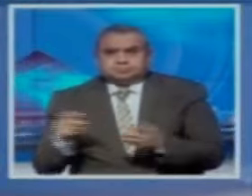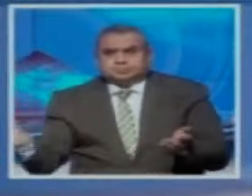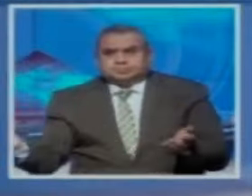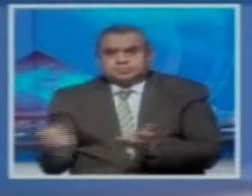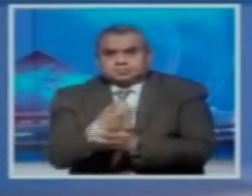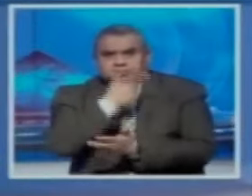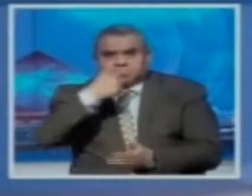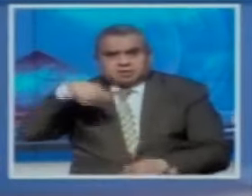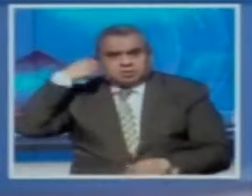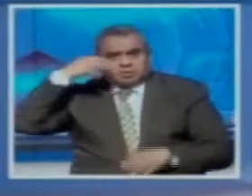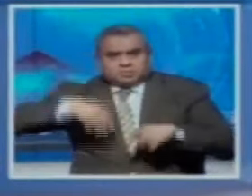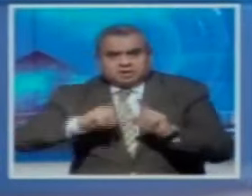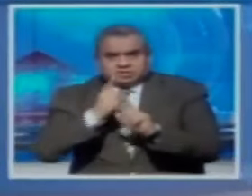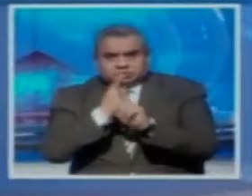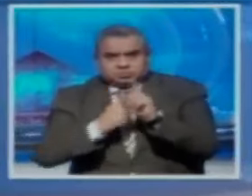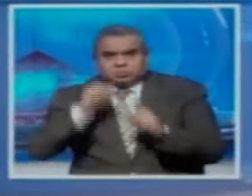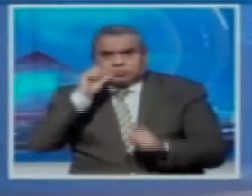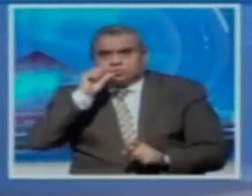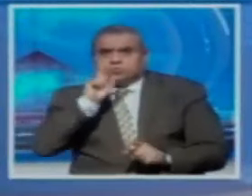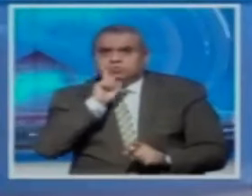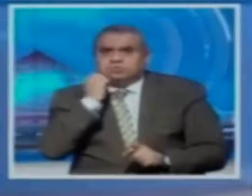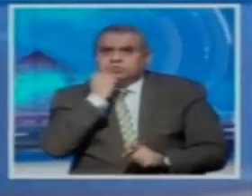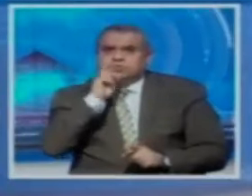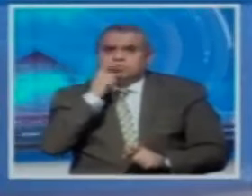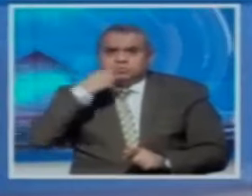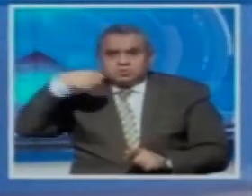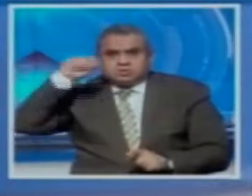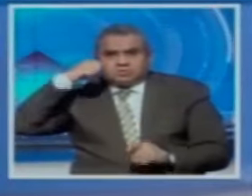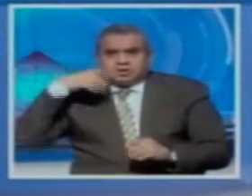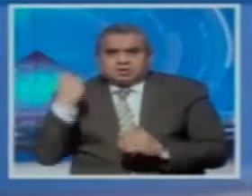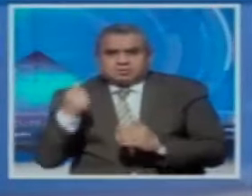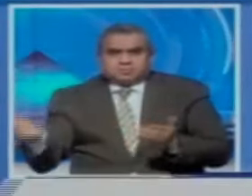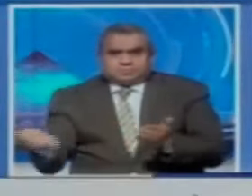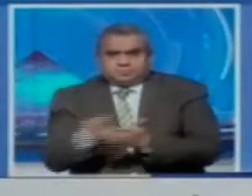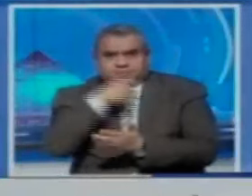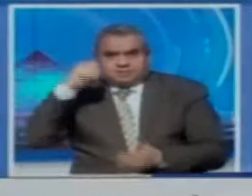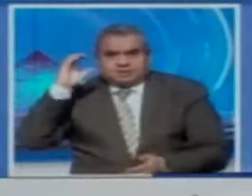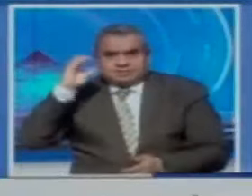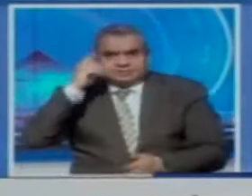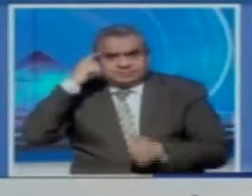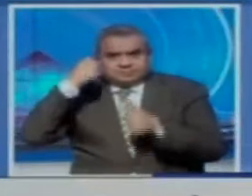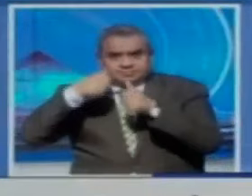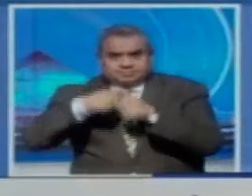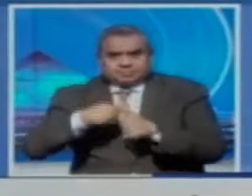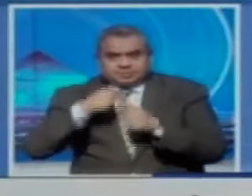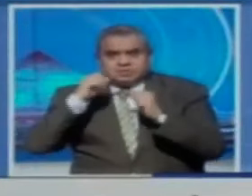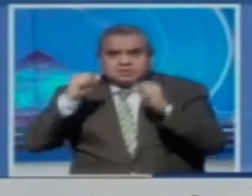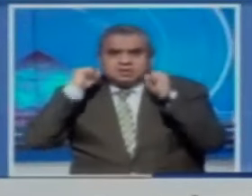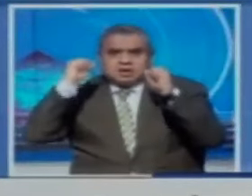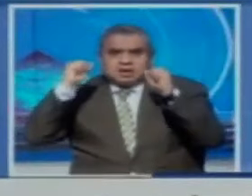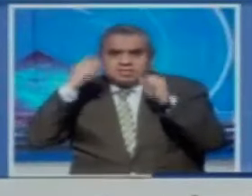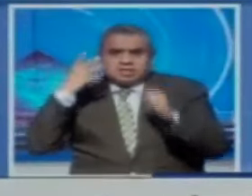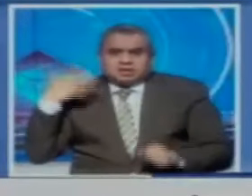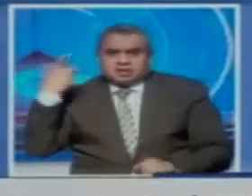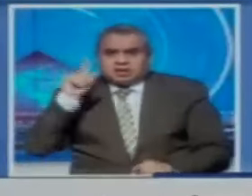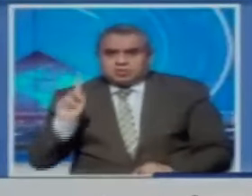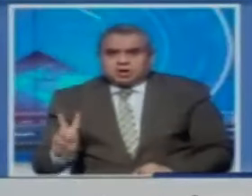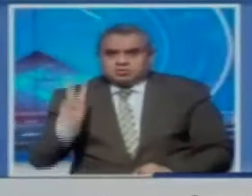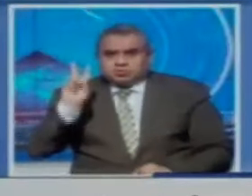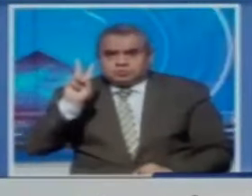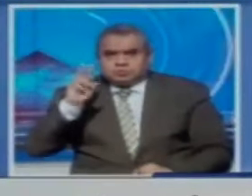كذلك بعث رئيس الوزراء دكتور مصطفى مدبولي برقية تهنئة للرئيس عبد الفتاح السيسي بمناسبة الذكرى